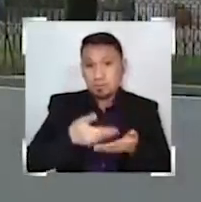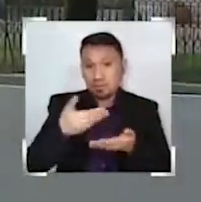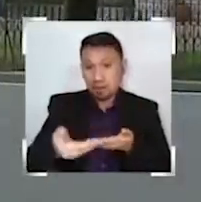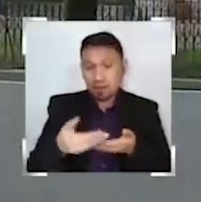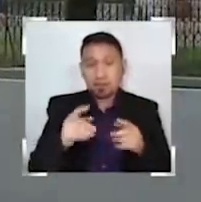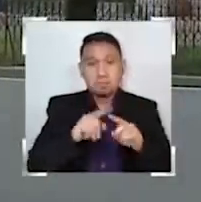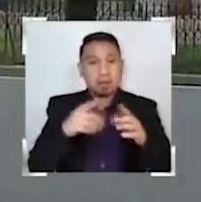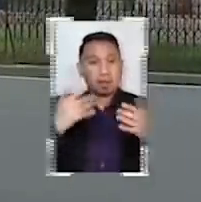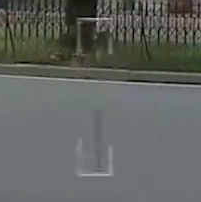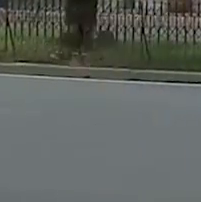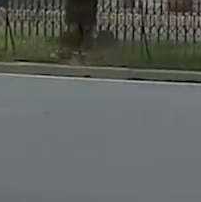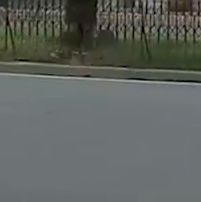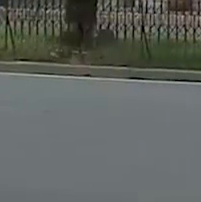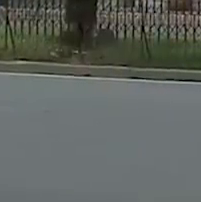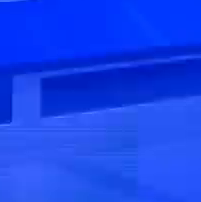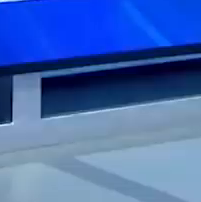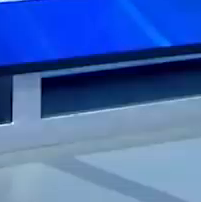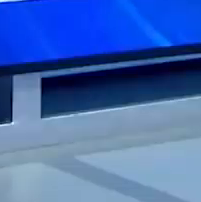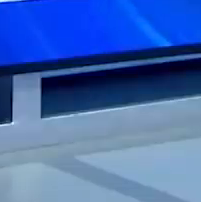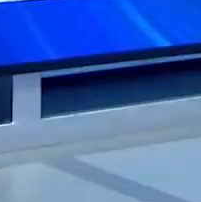COMELEC.